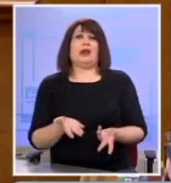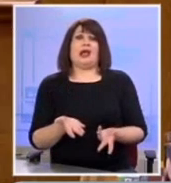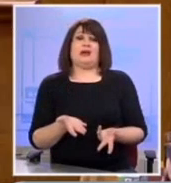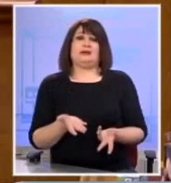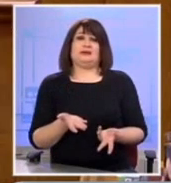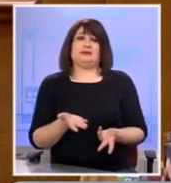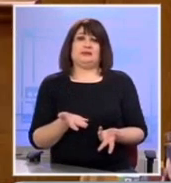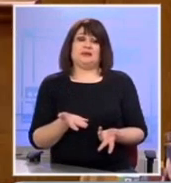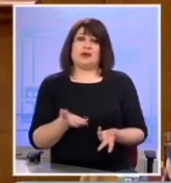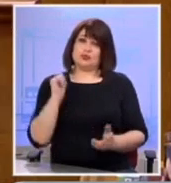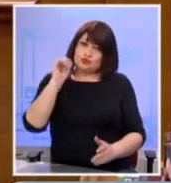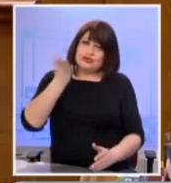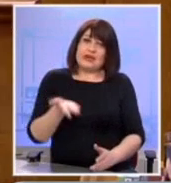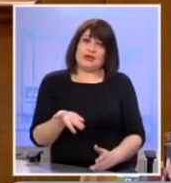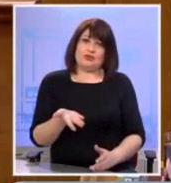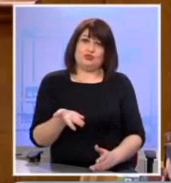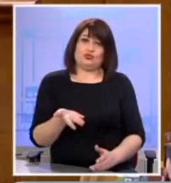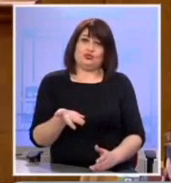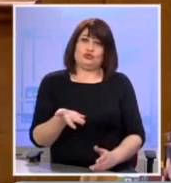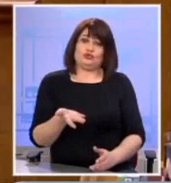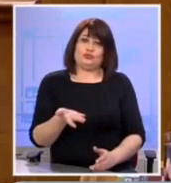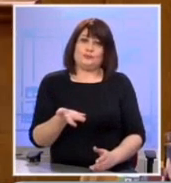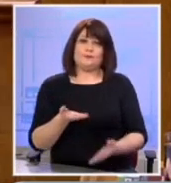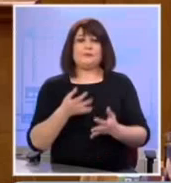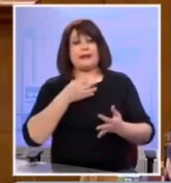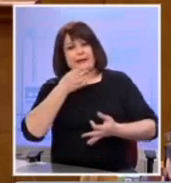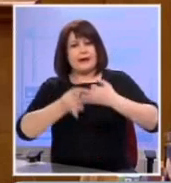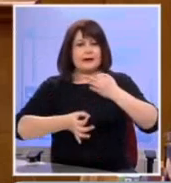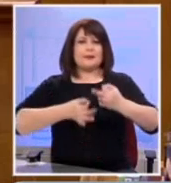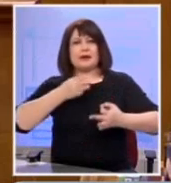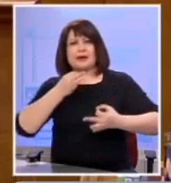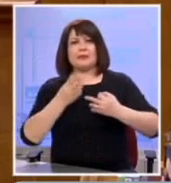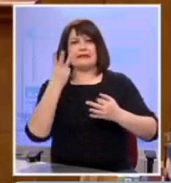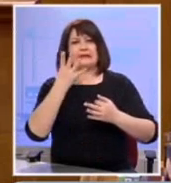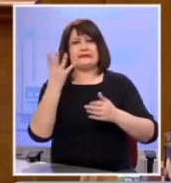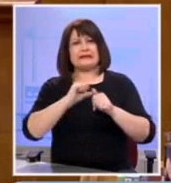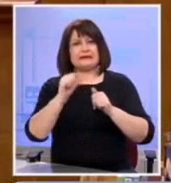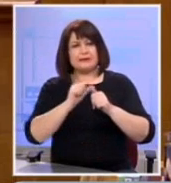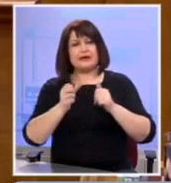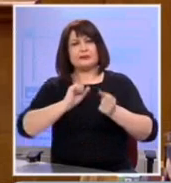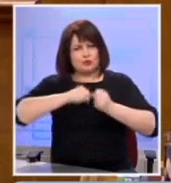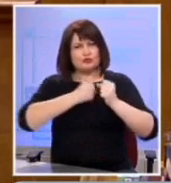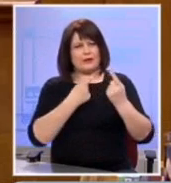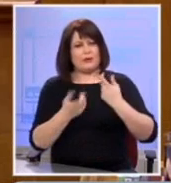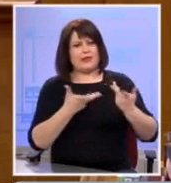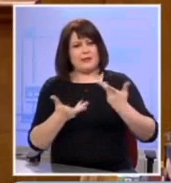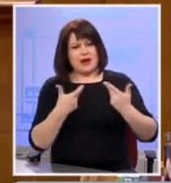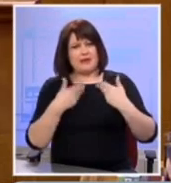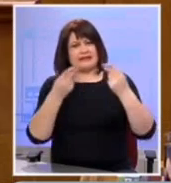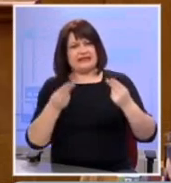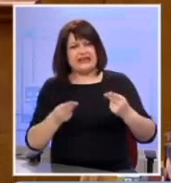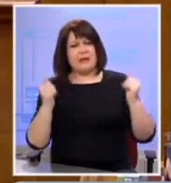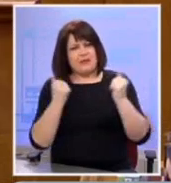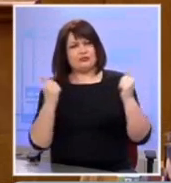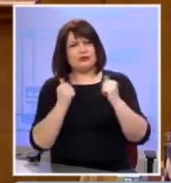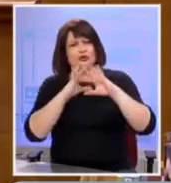πάρουν από την εσωτερική επιχειρηματολογία αυτό το τρίμηνο τετράμηνο αναλυτικά, με στοιχεία, με